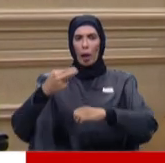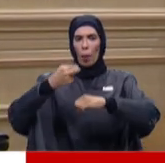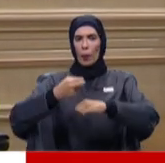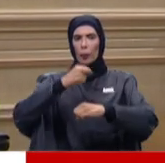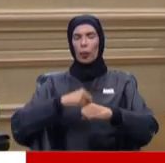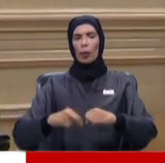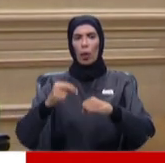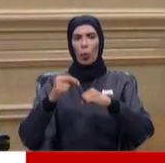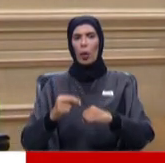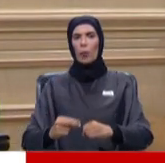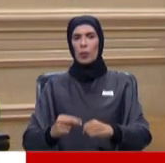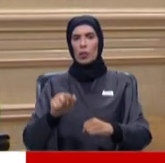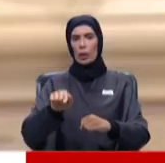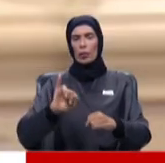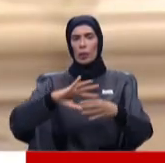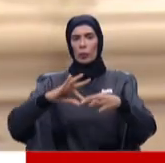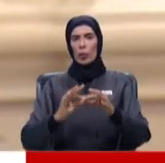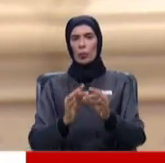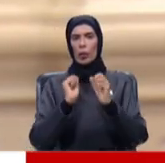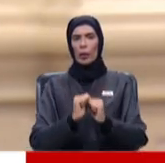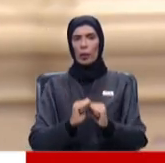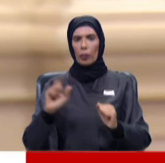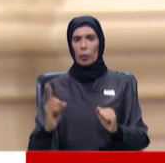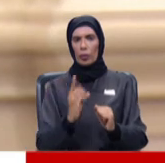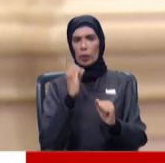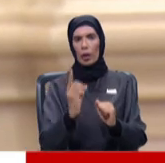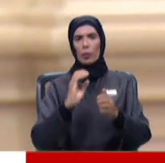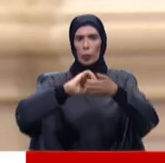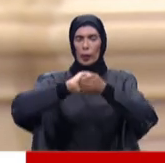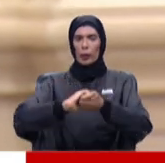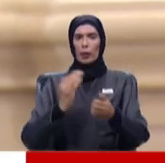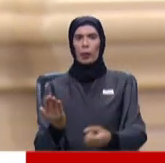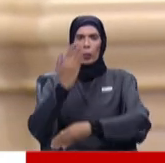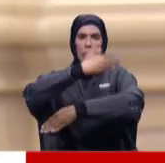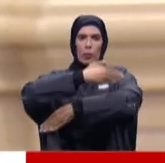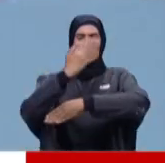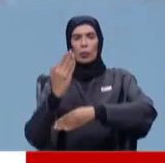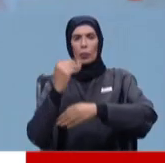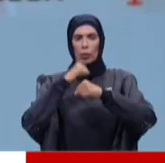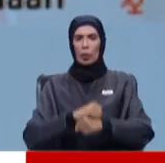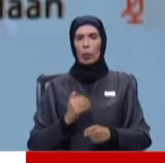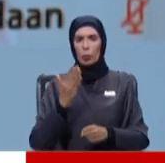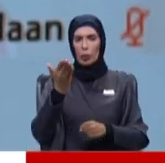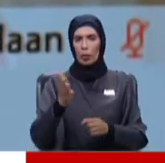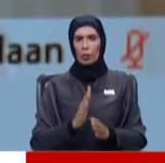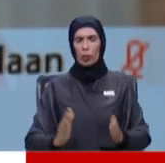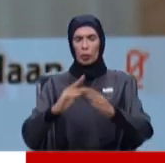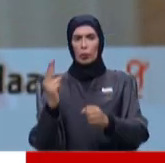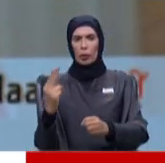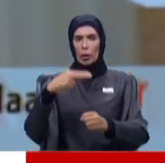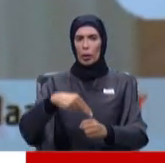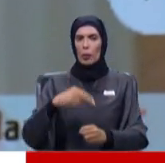مثمنا منشأ خليجية موحدة في إطار الاتحاد الجمركي لدول المجلس ومبادرة مجموعة 20 في